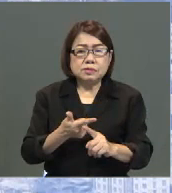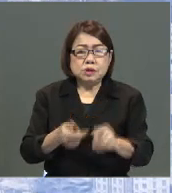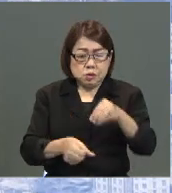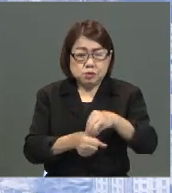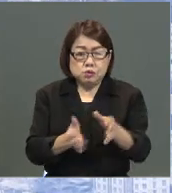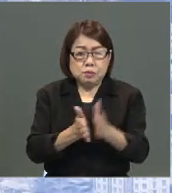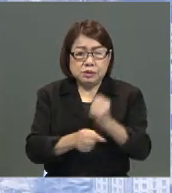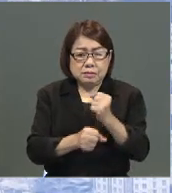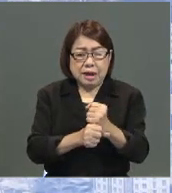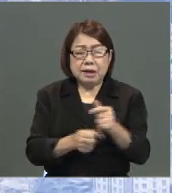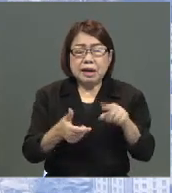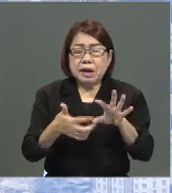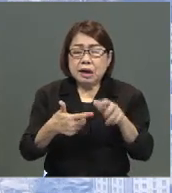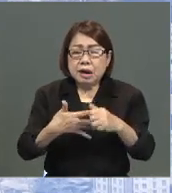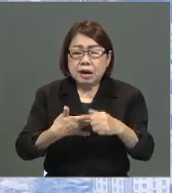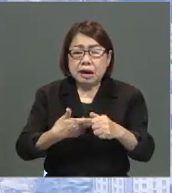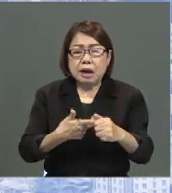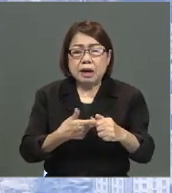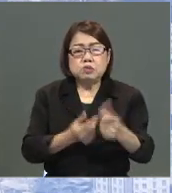เดือนเศษนี้ให้เราได้สำเร็จแล้วก็ถือเป็นประเทศหนึ่งถึงซึ่งมีมีผลของสัมฤทธิ์ของการทำงานได้ในระดับโลกนะครับซึ่งเราทั้งหลายๆคนนี้นะครับยังผมเองไม่ได้มีแค่สองคนนี้นะครับเรามีทีมงานของทีมโฆษกนะครับซึ่งอยู่เบื้องหลังผมอีกจำนวนมากทีเดียวซึ่งต้องขอขอบพระคุณนะครับไม่สามารถเอ่ยนามได้มีมากมายทั้งส่วนของผู้ที่เป็นนักวิชาการส่วนของคนที่เป็นทีมBackup